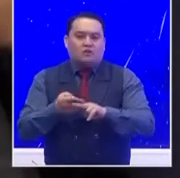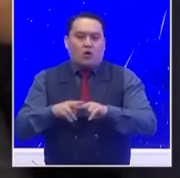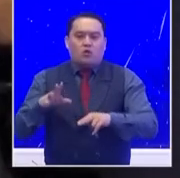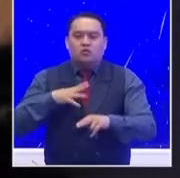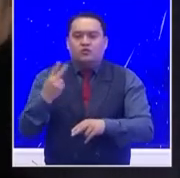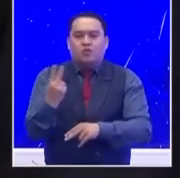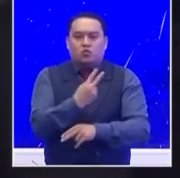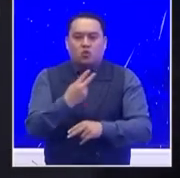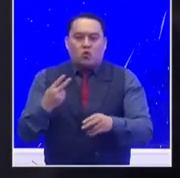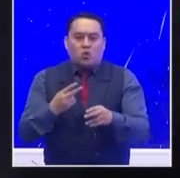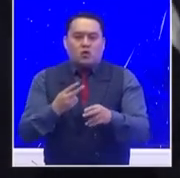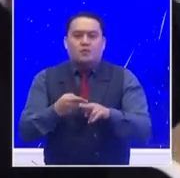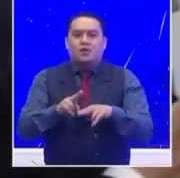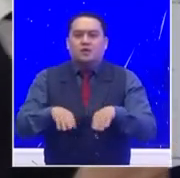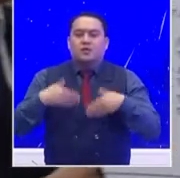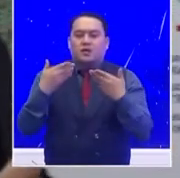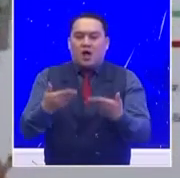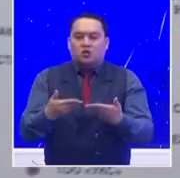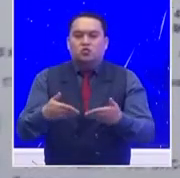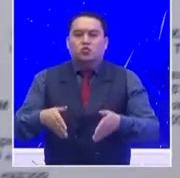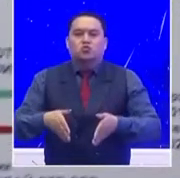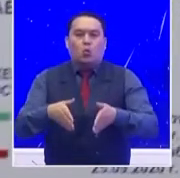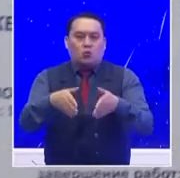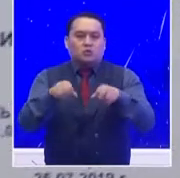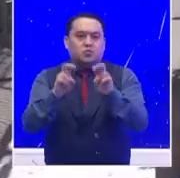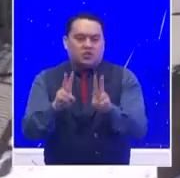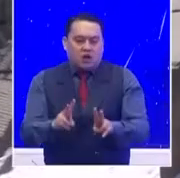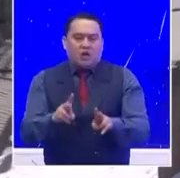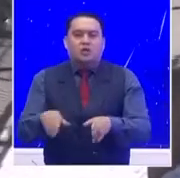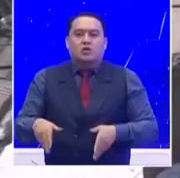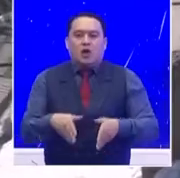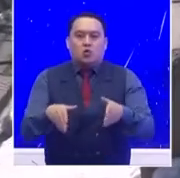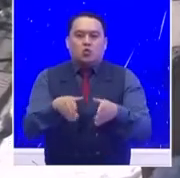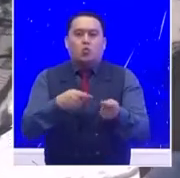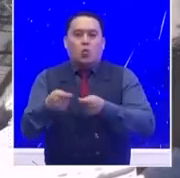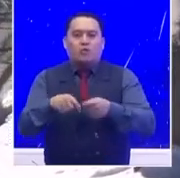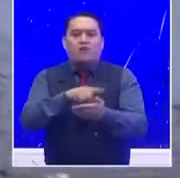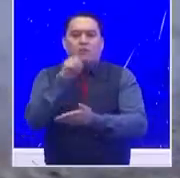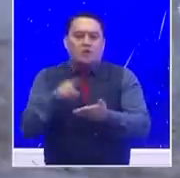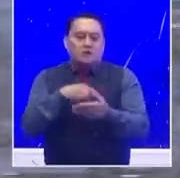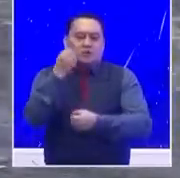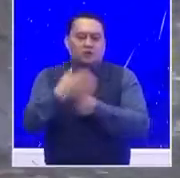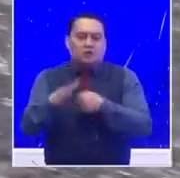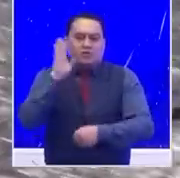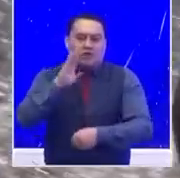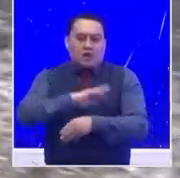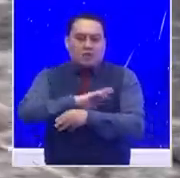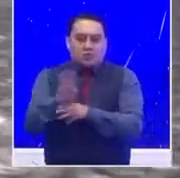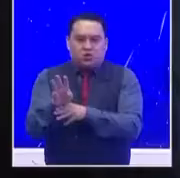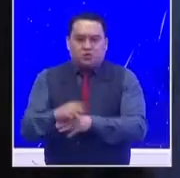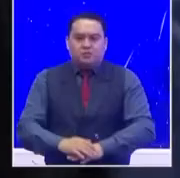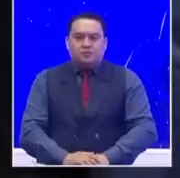двухстороннее движение предусмотренные пешеходные зоны помимо этого на окраинах города власти решат вопрос централизованным водоснабжением